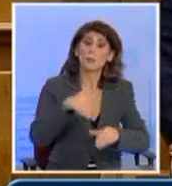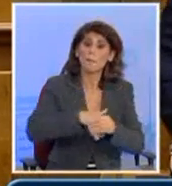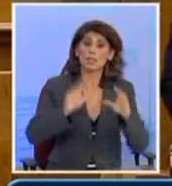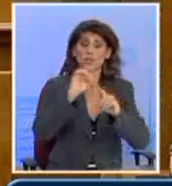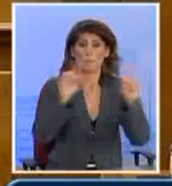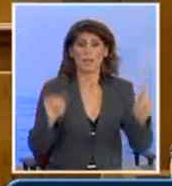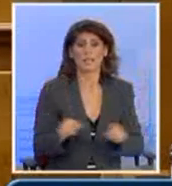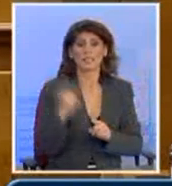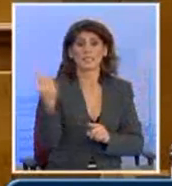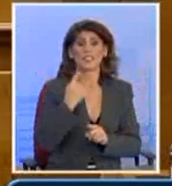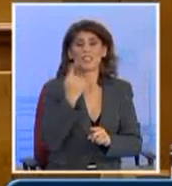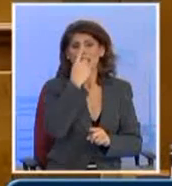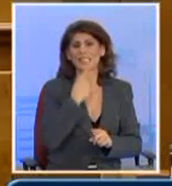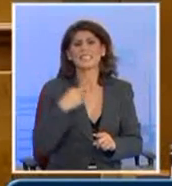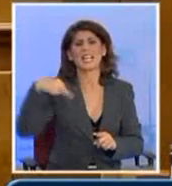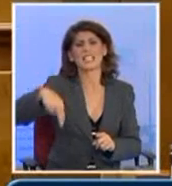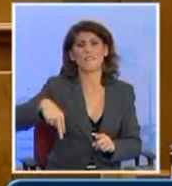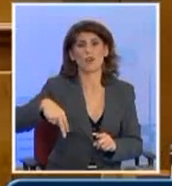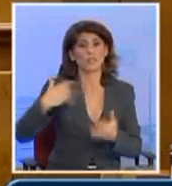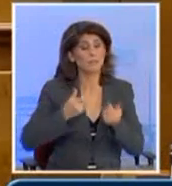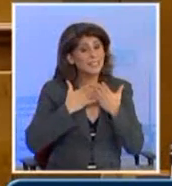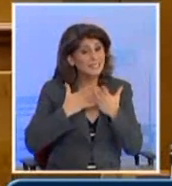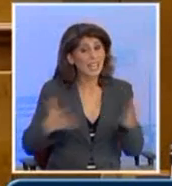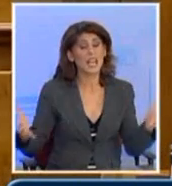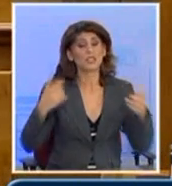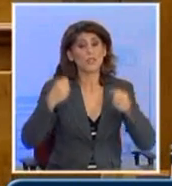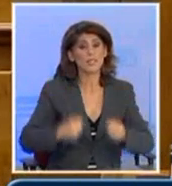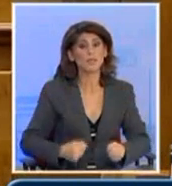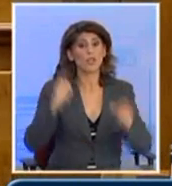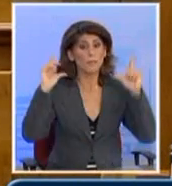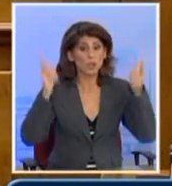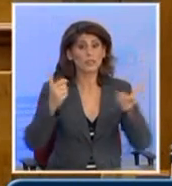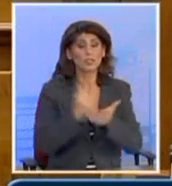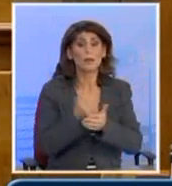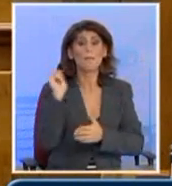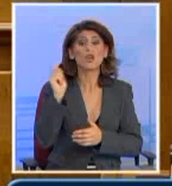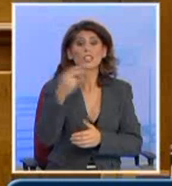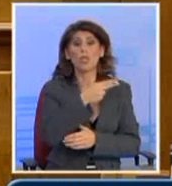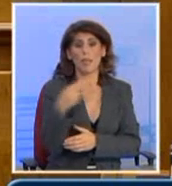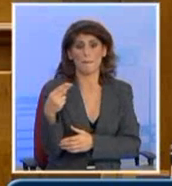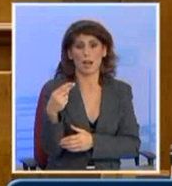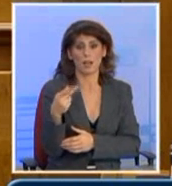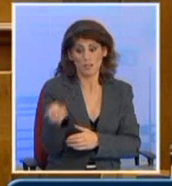της συνθήκης Λισαβόνας. Υπάρχει τεράστιο θεσμικό, δημοκρατικό και πολιτικό ζήτημα.